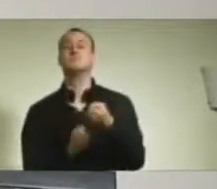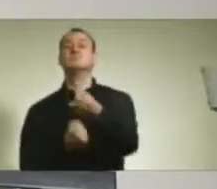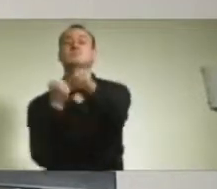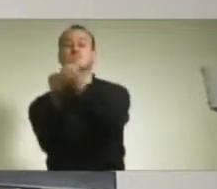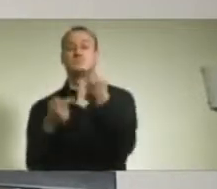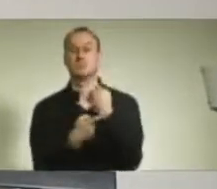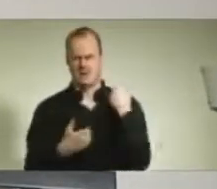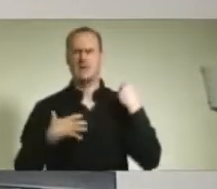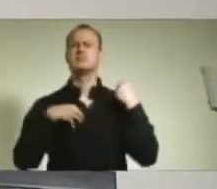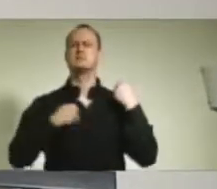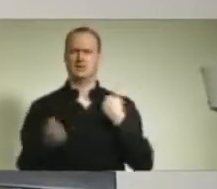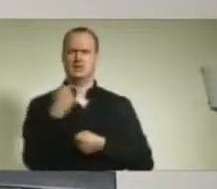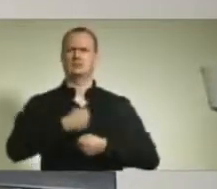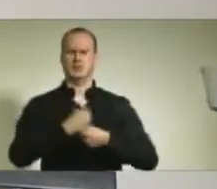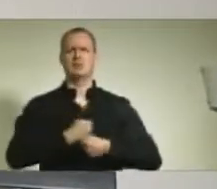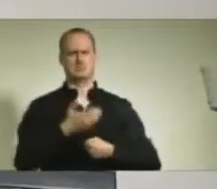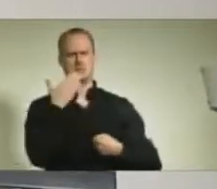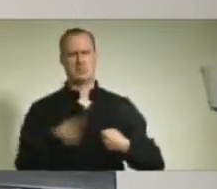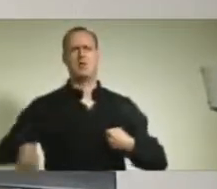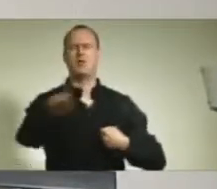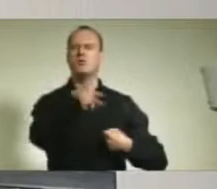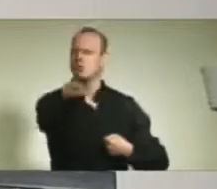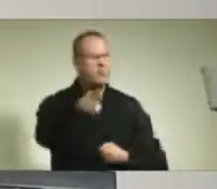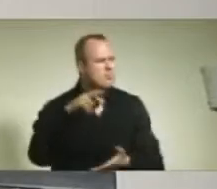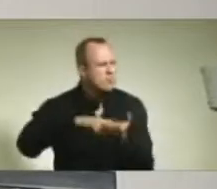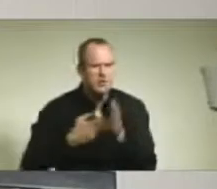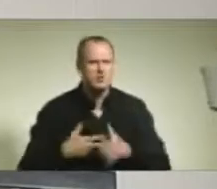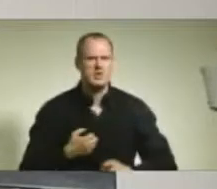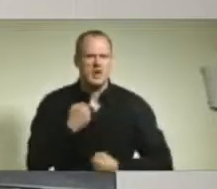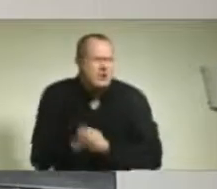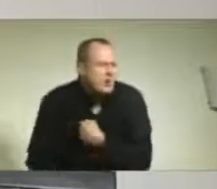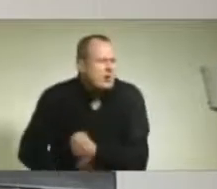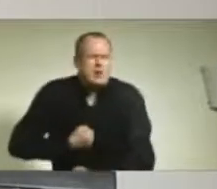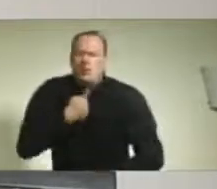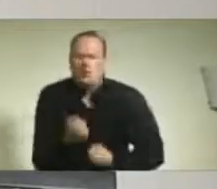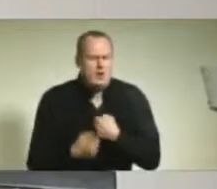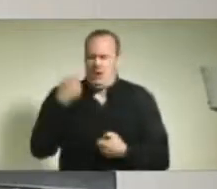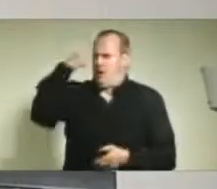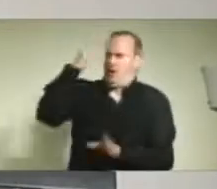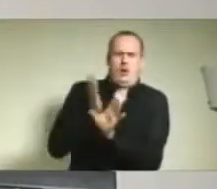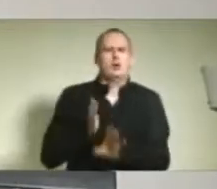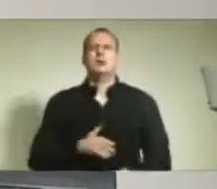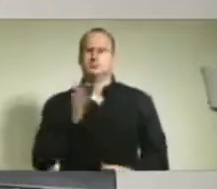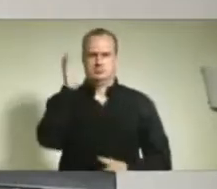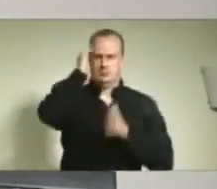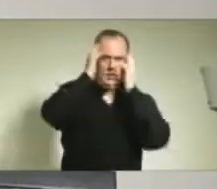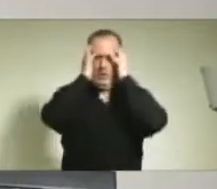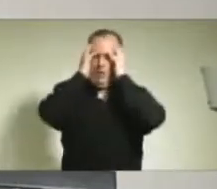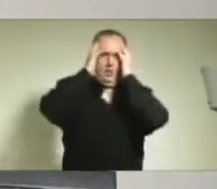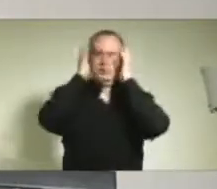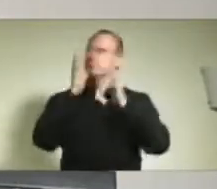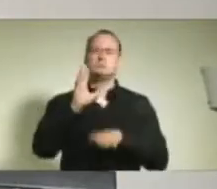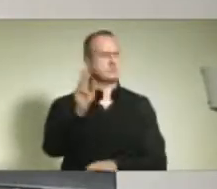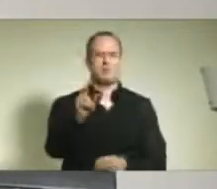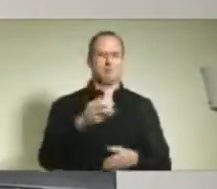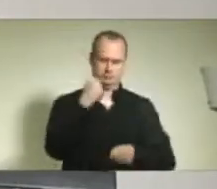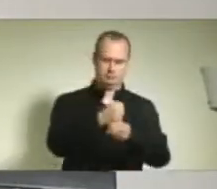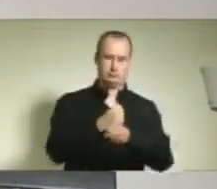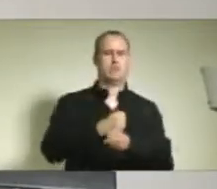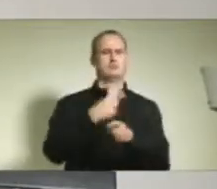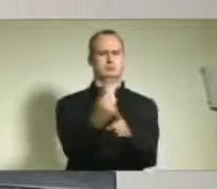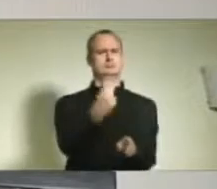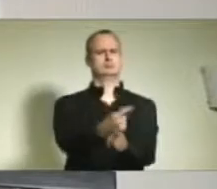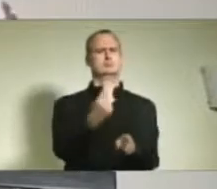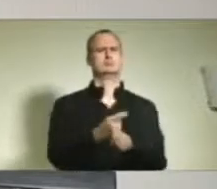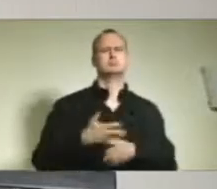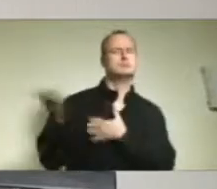bien au travail et qu'on ne doit pas souffrir au travail et on doit tout mettre en œuvre pour avoir des conditions de travail décentes et pour pouvoir